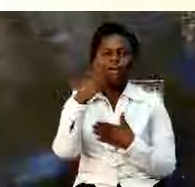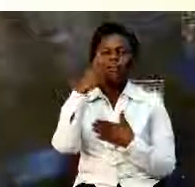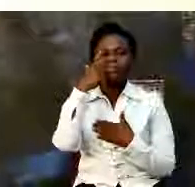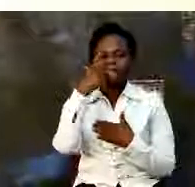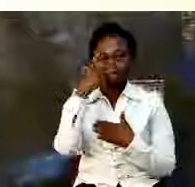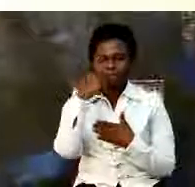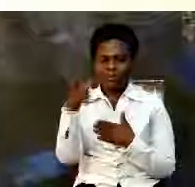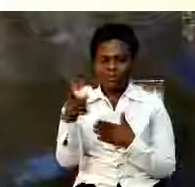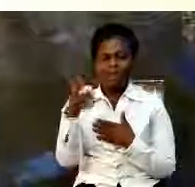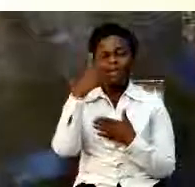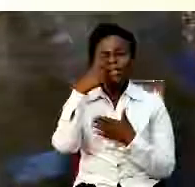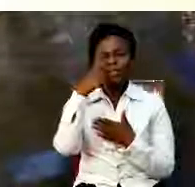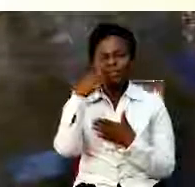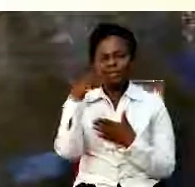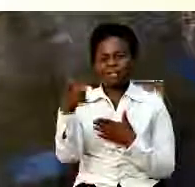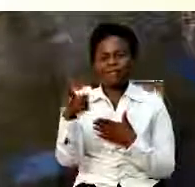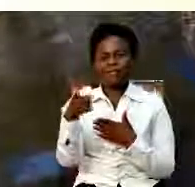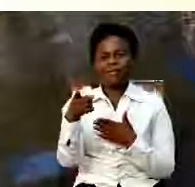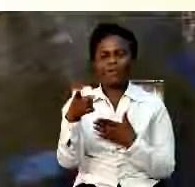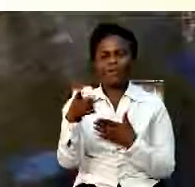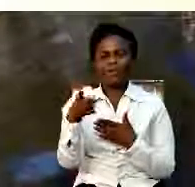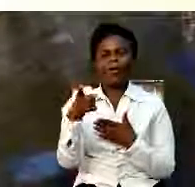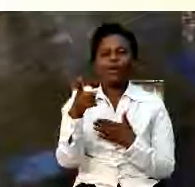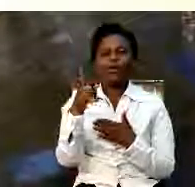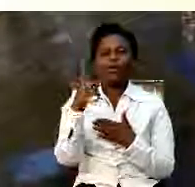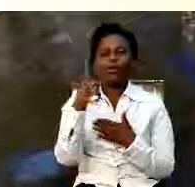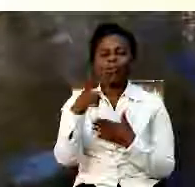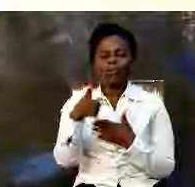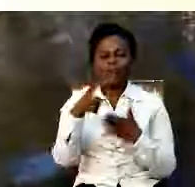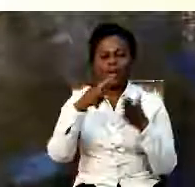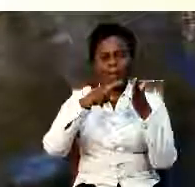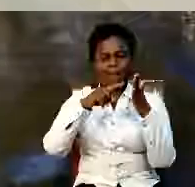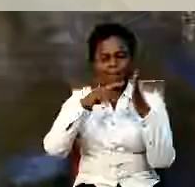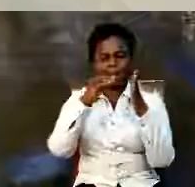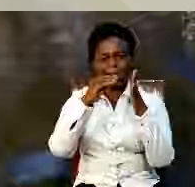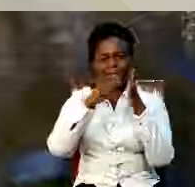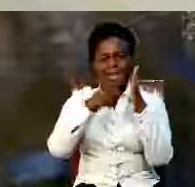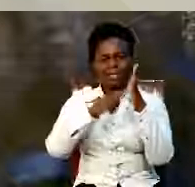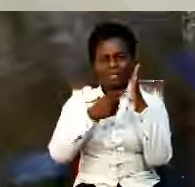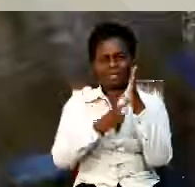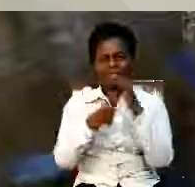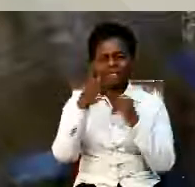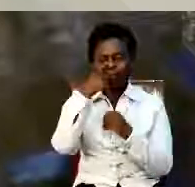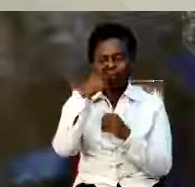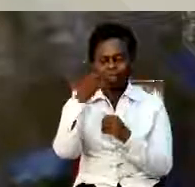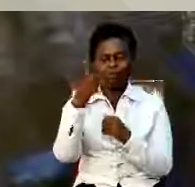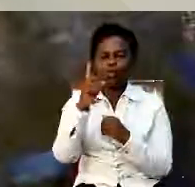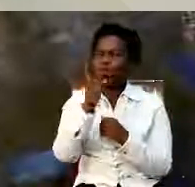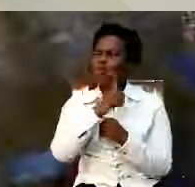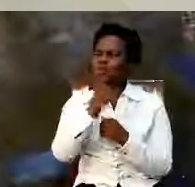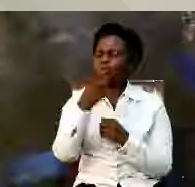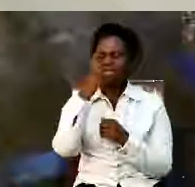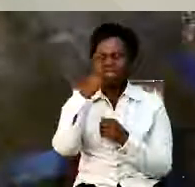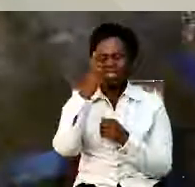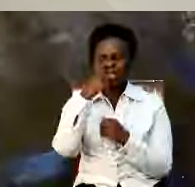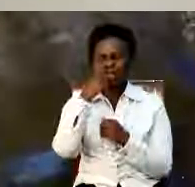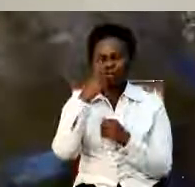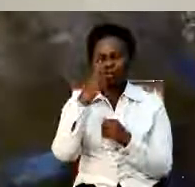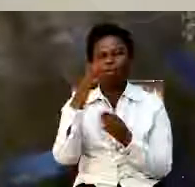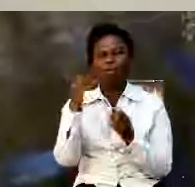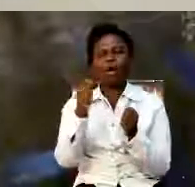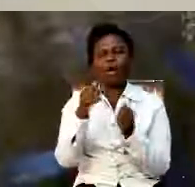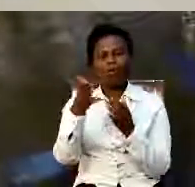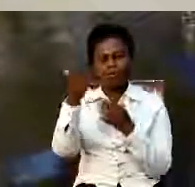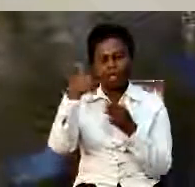ukimsifia, unapoamua kumsifia, kuna masharti ya kusifu. Usisifu kwa namna ambayo inaleta shida. Hakikisha kwamba ile